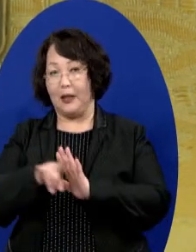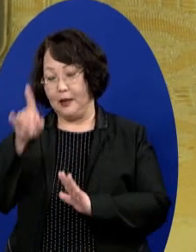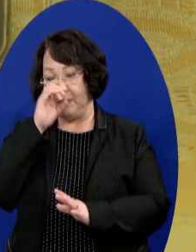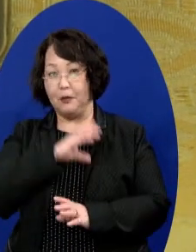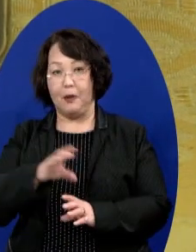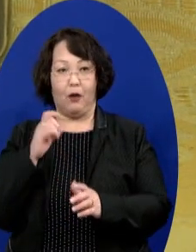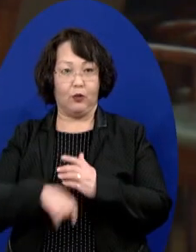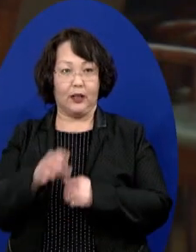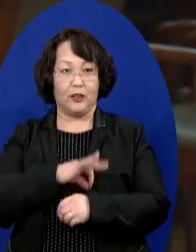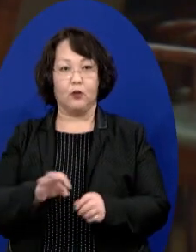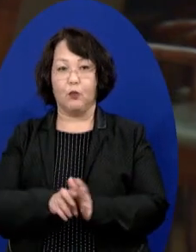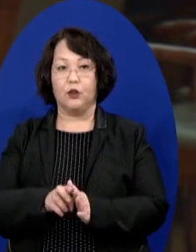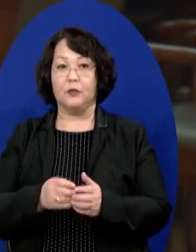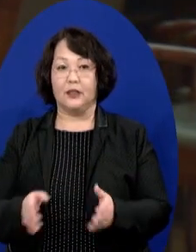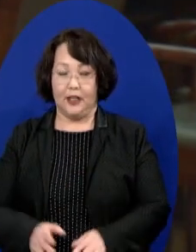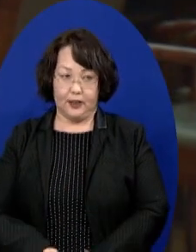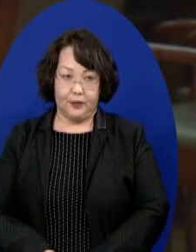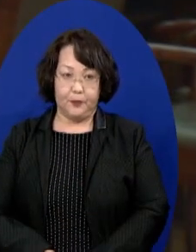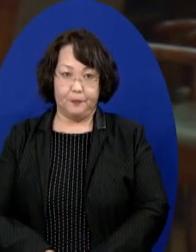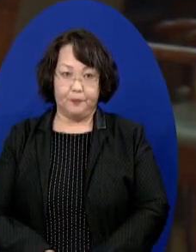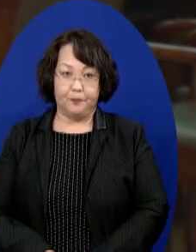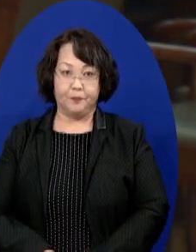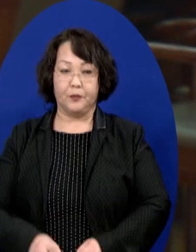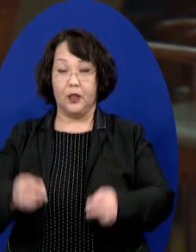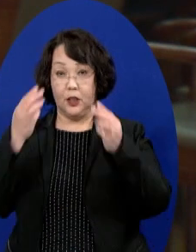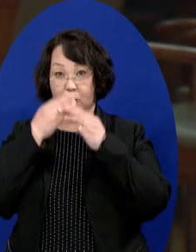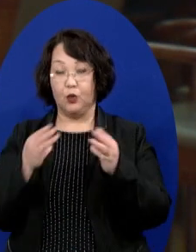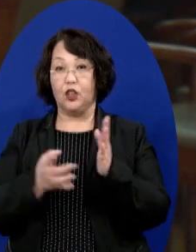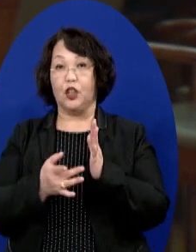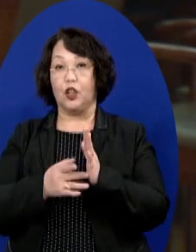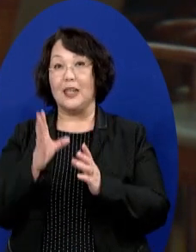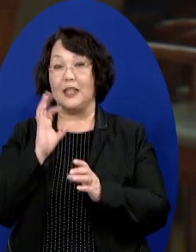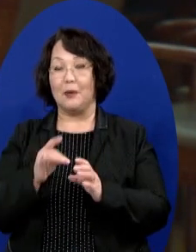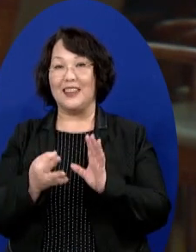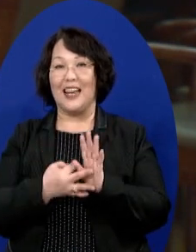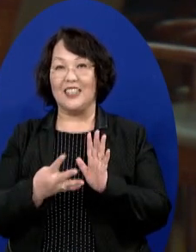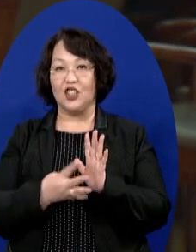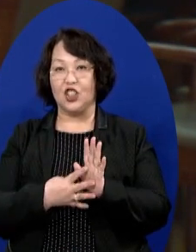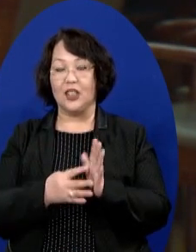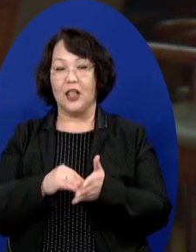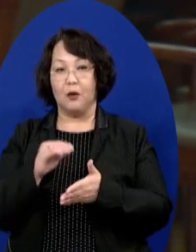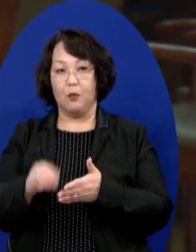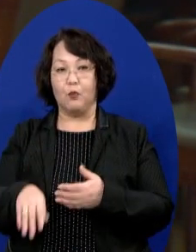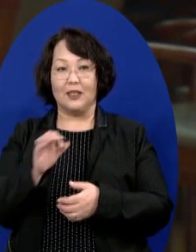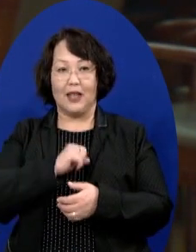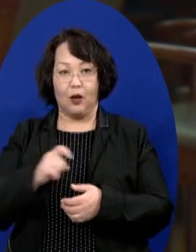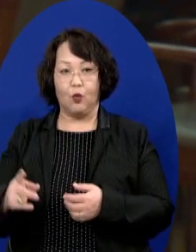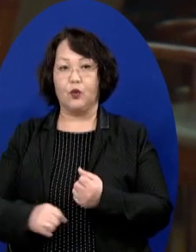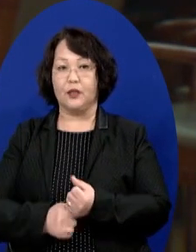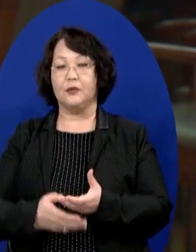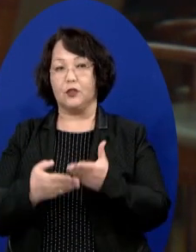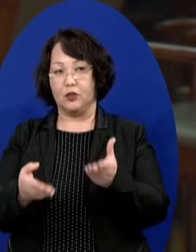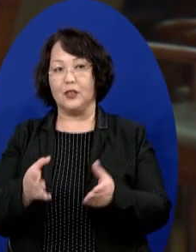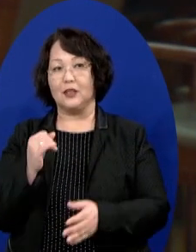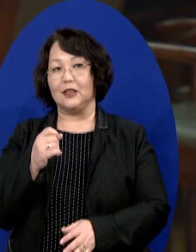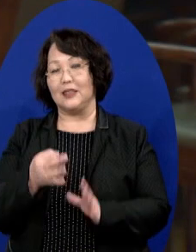бүрджээ. Шинжилгээний технологийн сан энэ хүү төсөлд бол 89 сая төгрөгийн санхүүжилт болгосон. За мэдээж хэрэгэд энэ 89